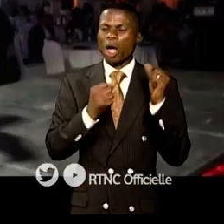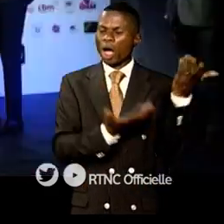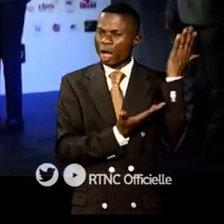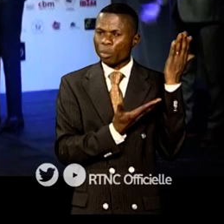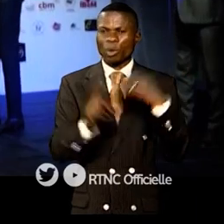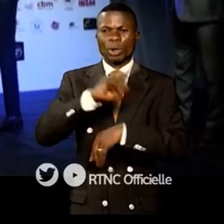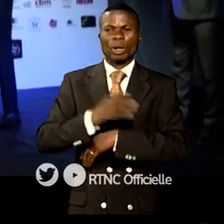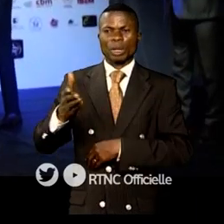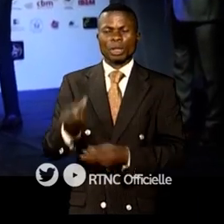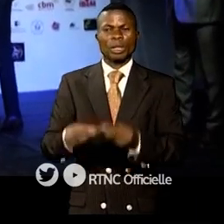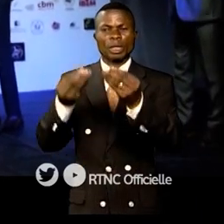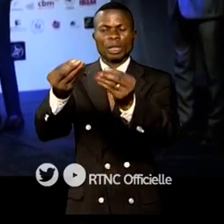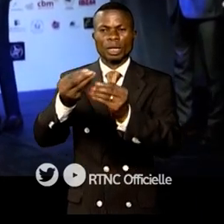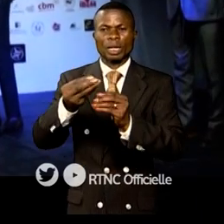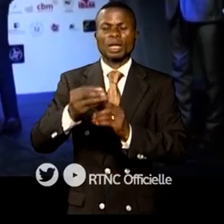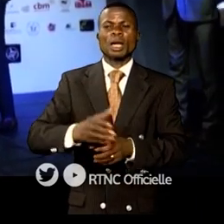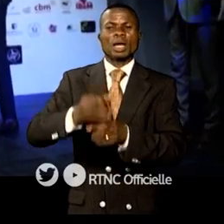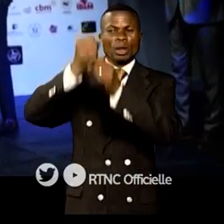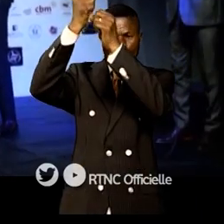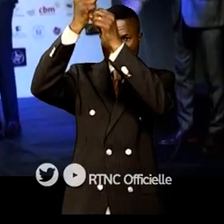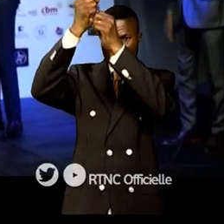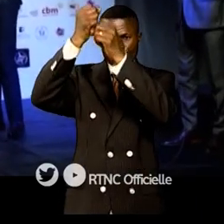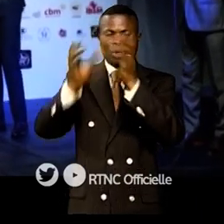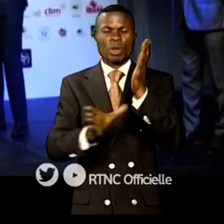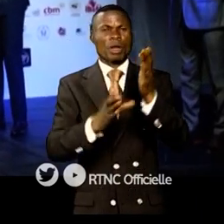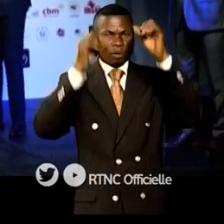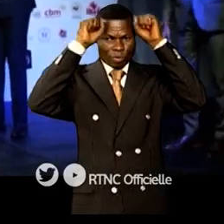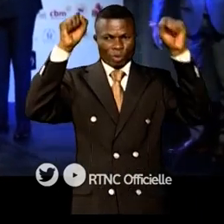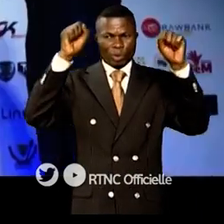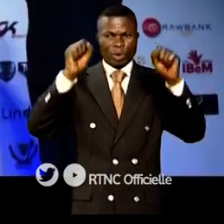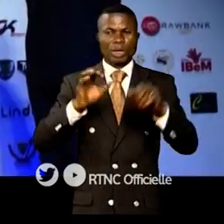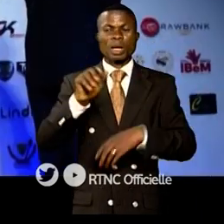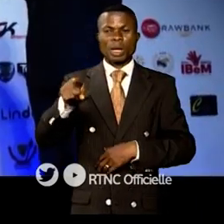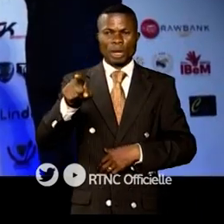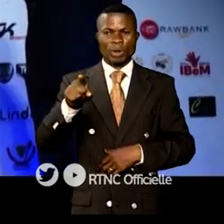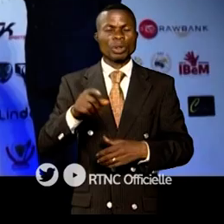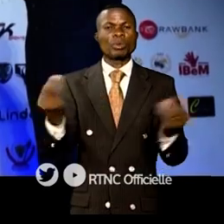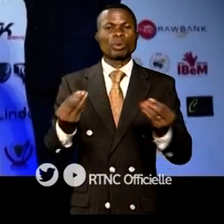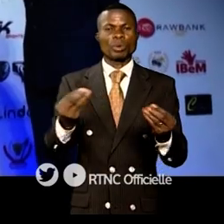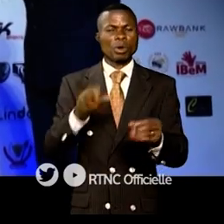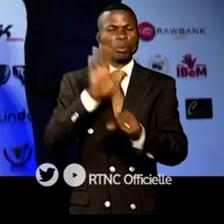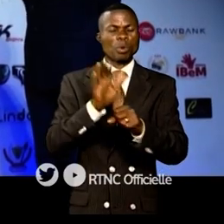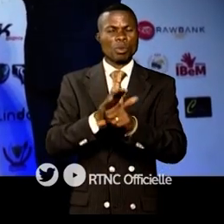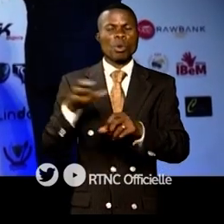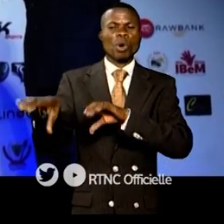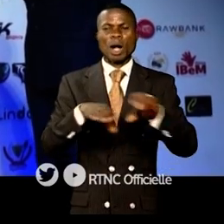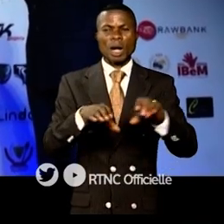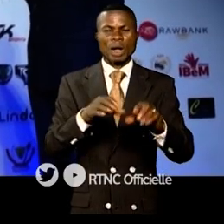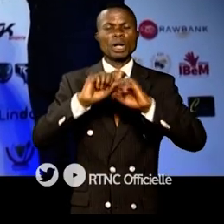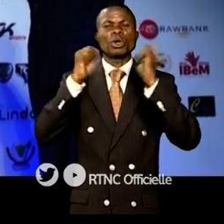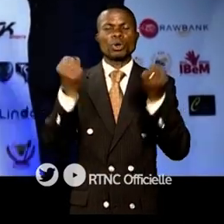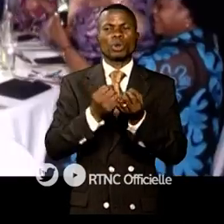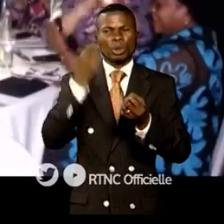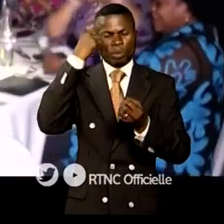dite journée la remise d'un trophée à la vice-présidente de l'ACEF, Liliane Temouni, pour ses multiples actions sociales en